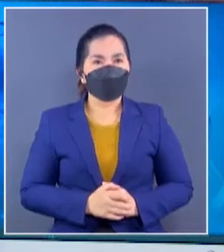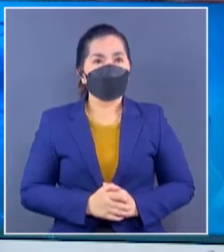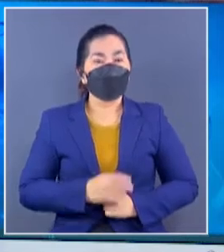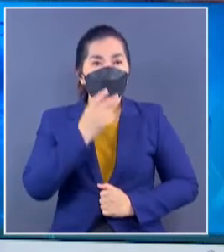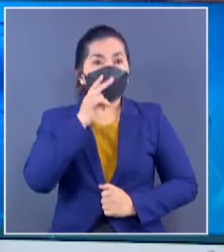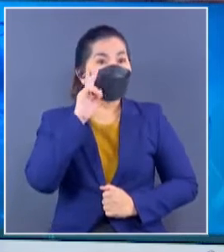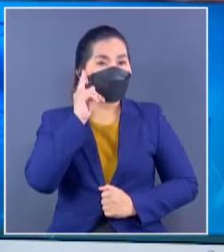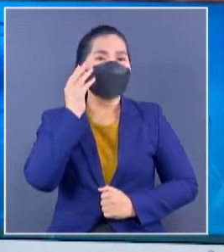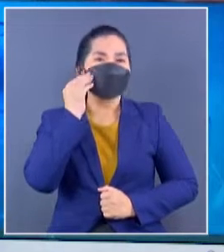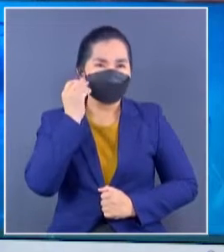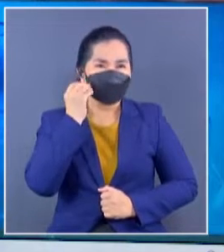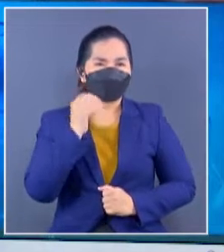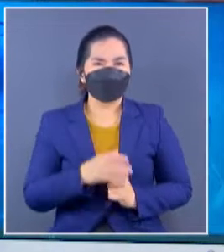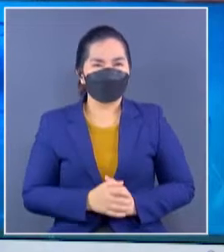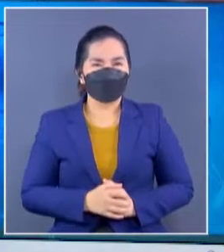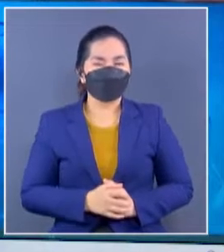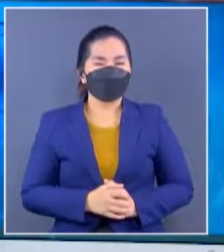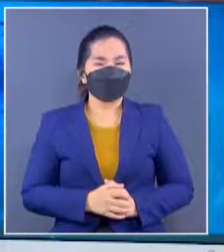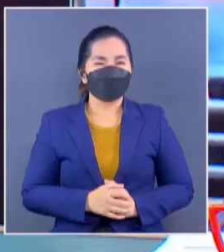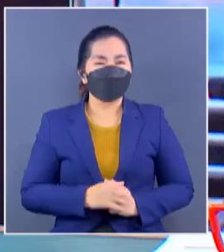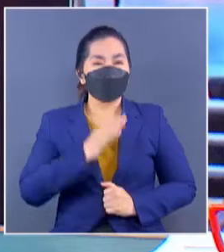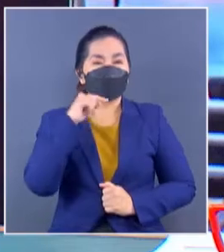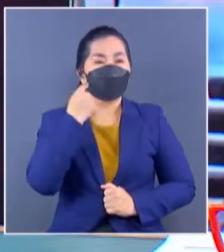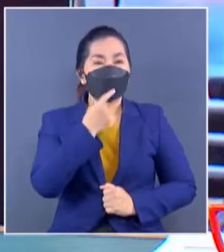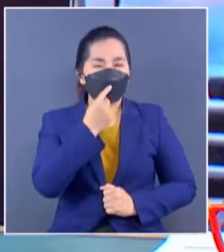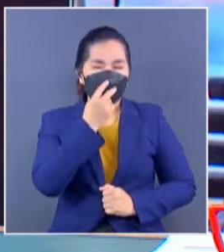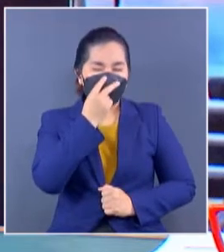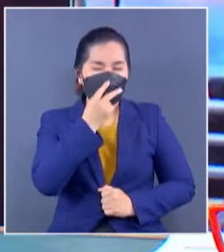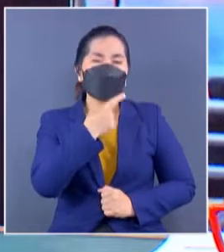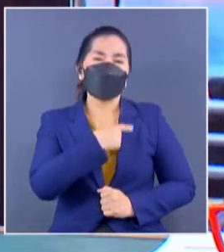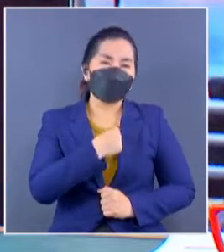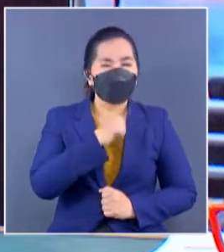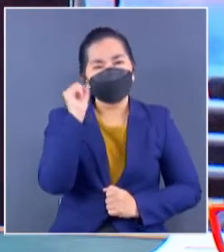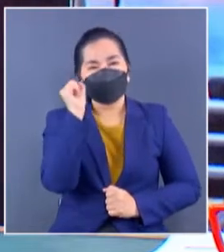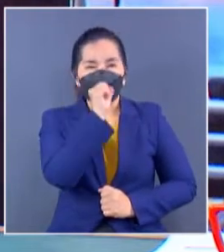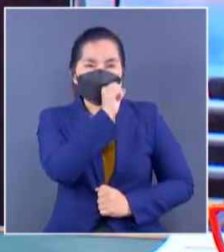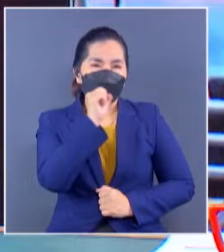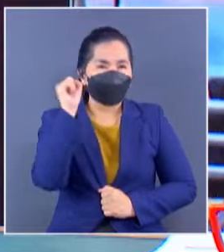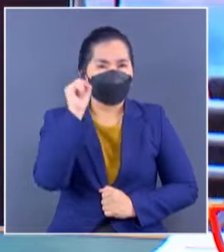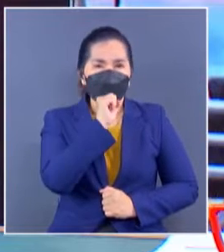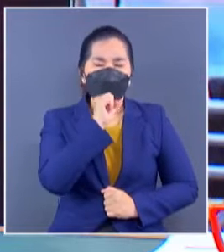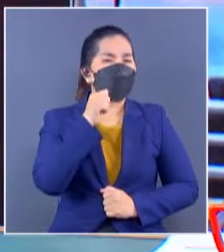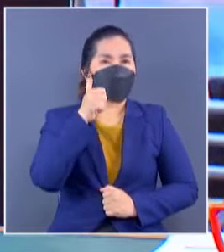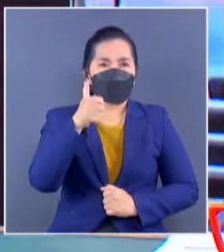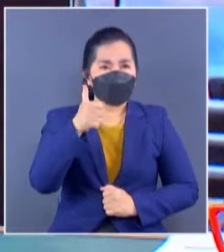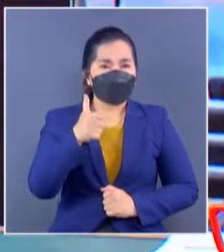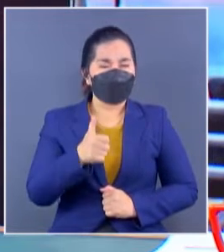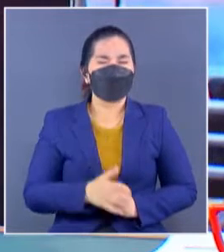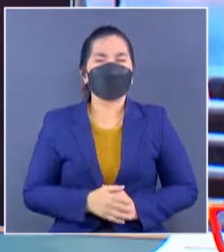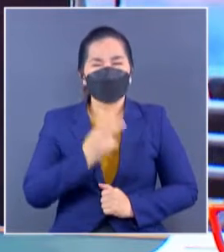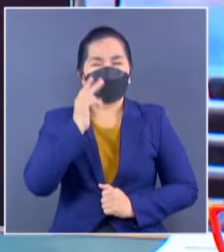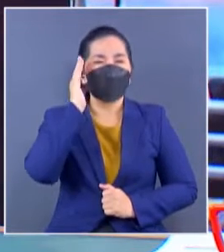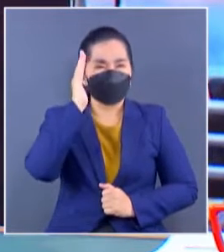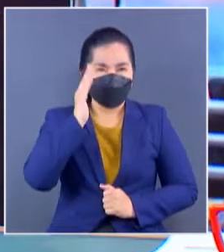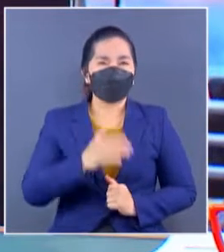เอาไปดูเรื่องราวน่ารักน่ารักกันดีกว่าครับคุณผู้ชมครับคนที่ชื่นชมชื่นชอบการร้องเพลงเนี่ยร้องยังไงก็ร้องดีครับไปดูหนุ่มร